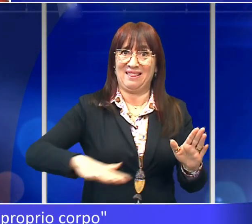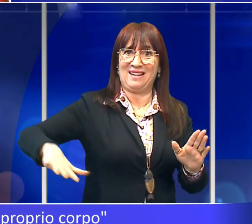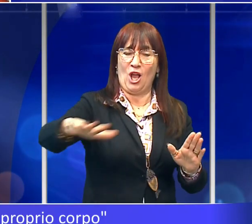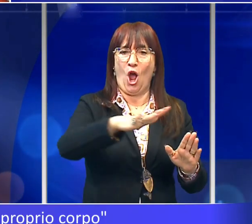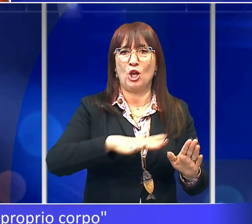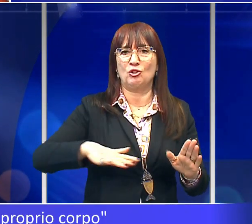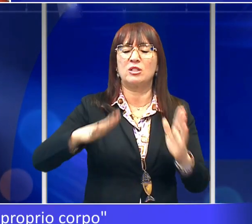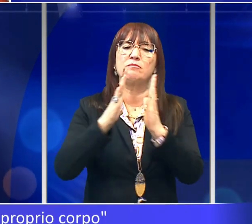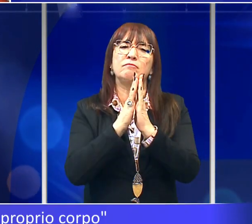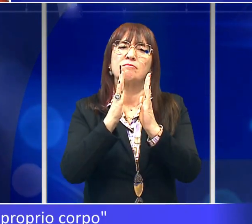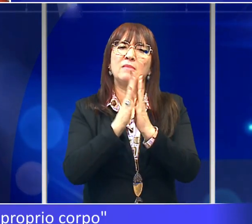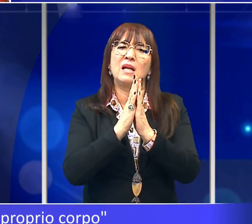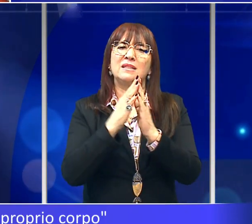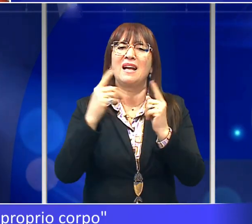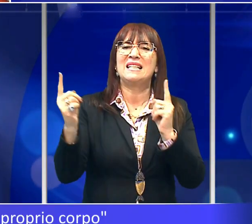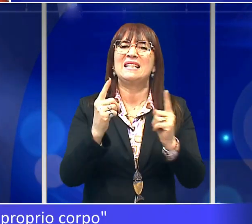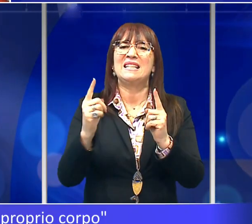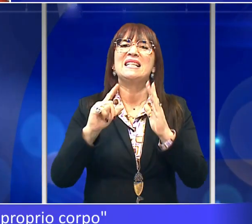riti della Settimana Santa.